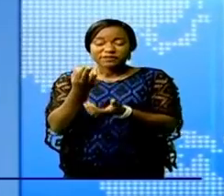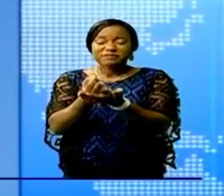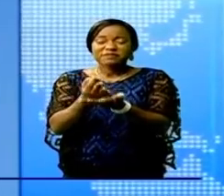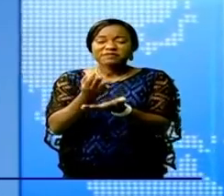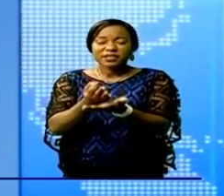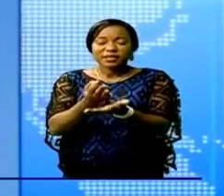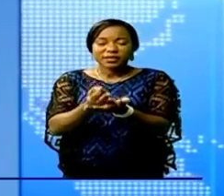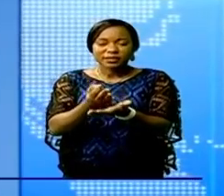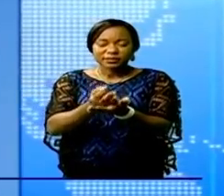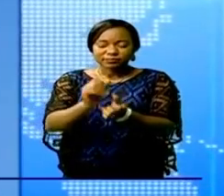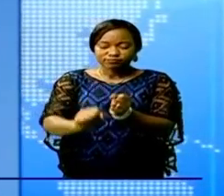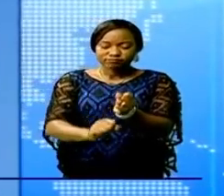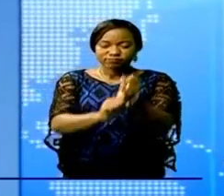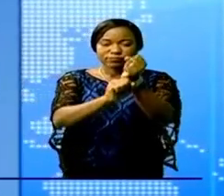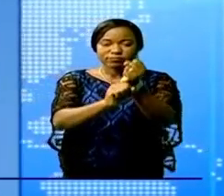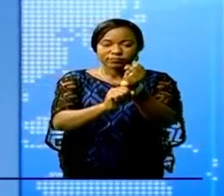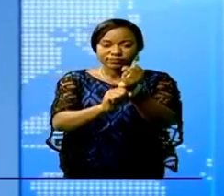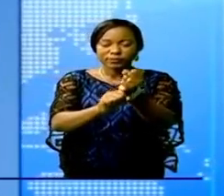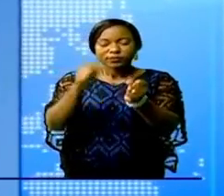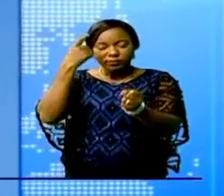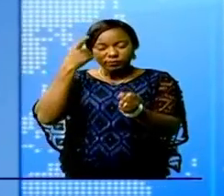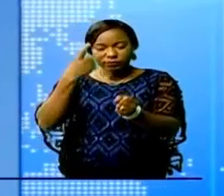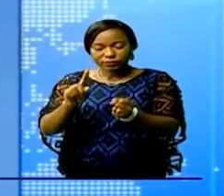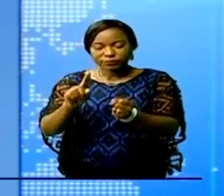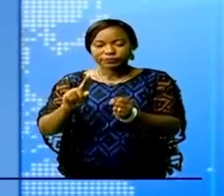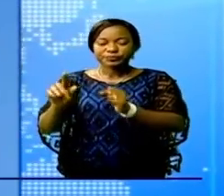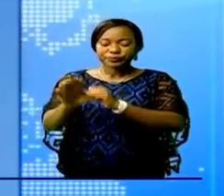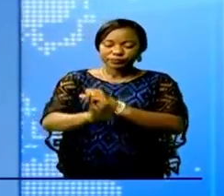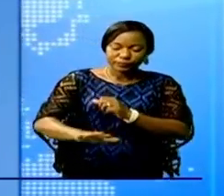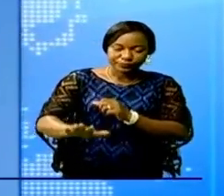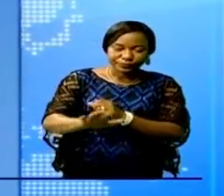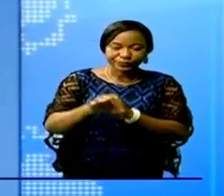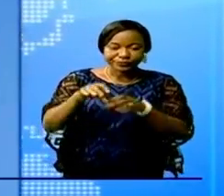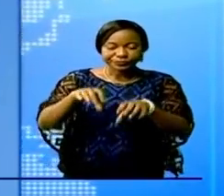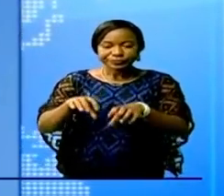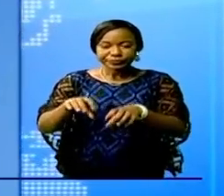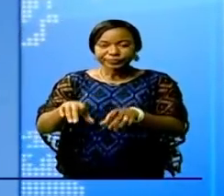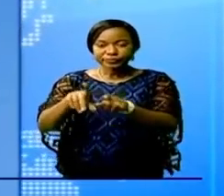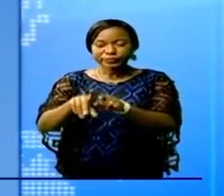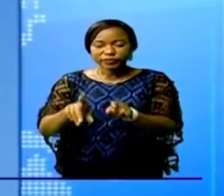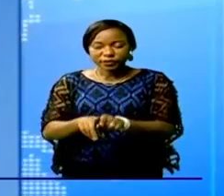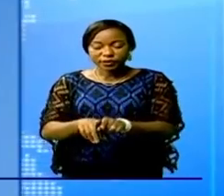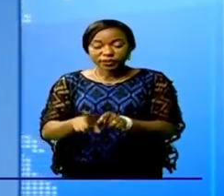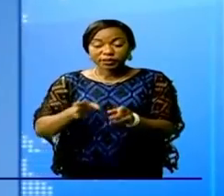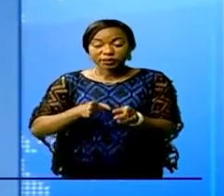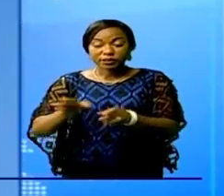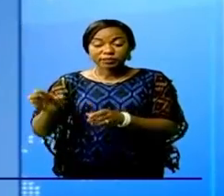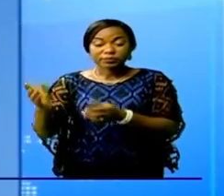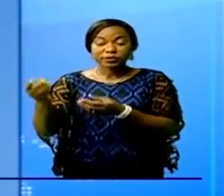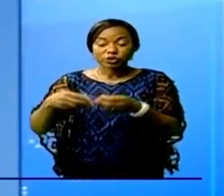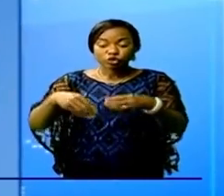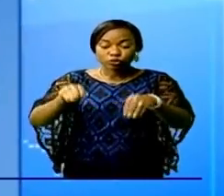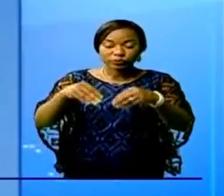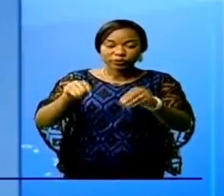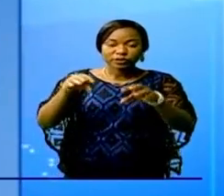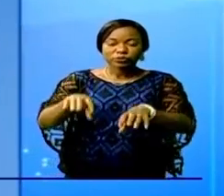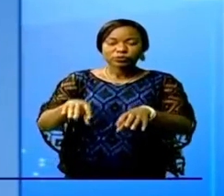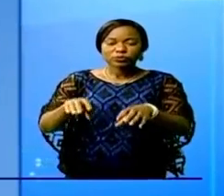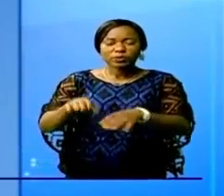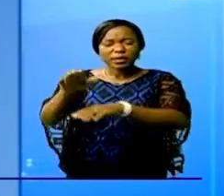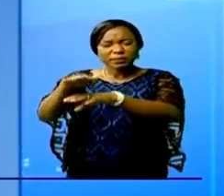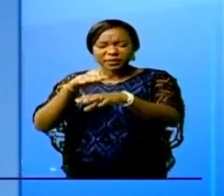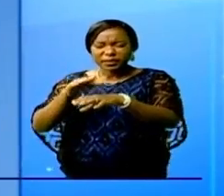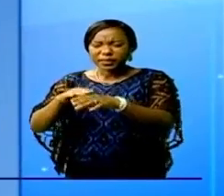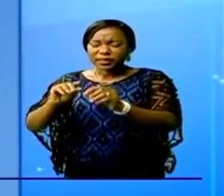cette information, la Chambre de commerce américaine en RDC a réuni les entrepreneurs locaux autour de cette structure